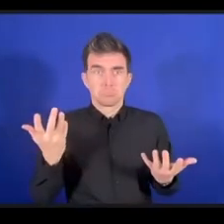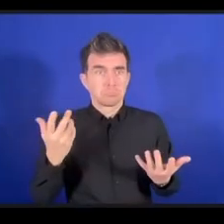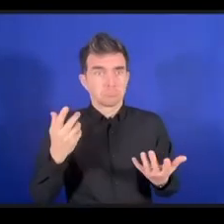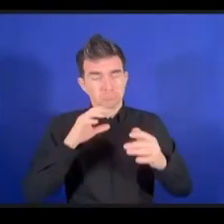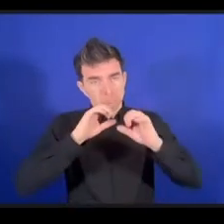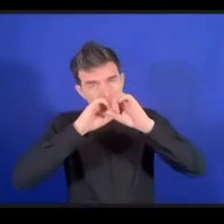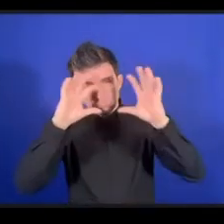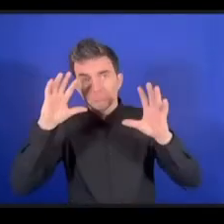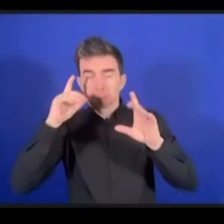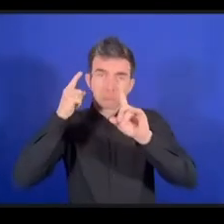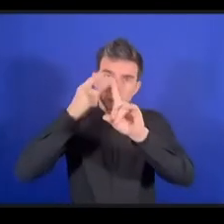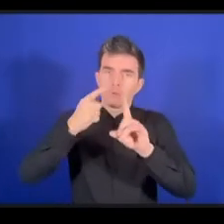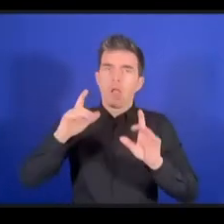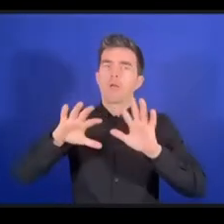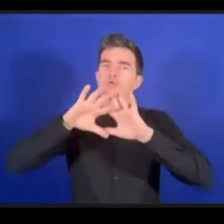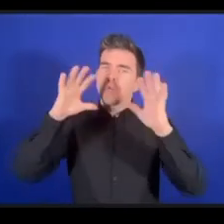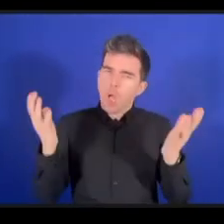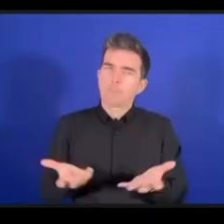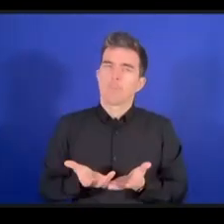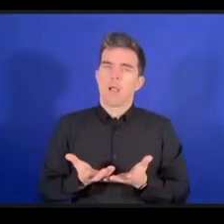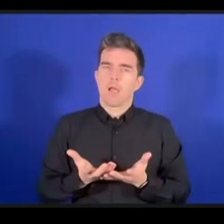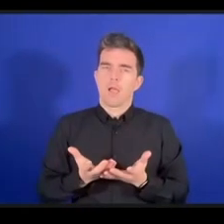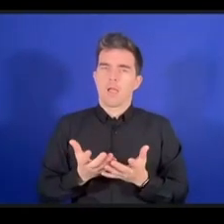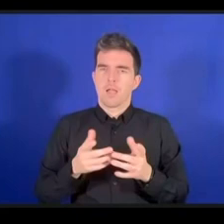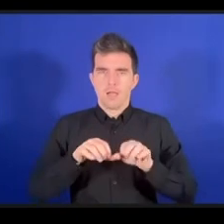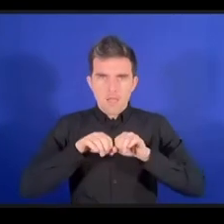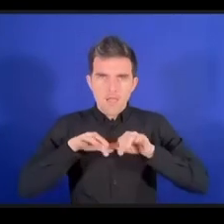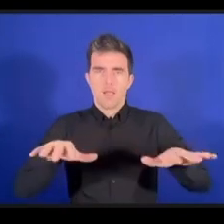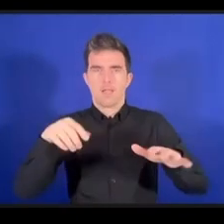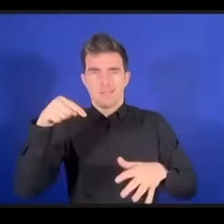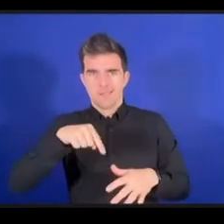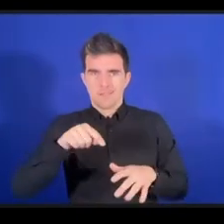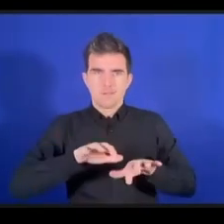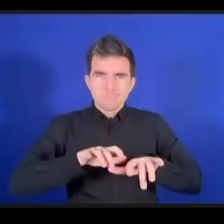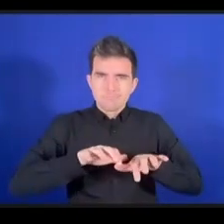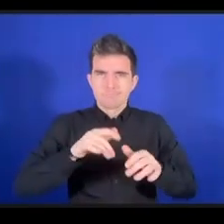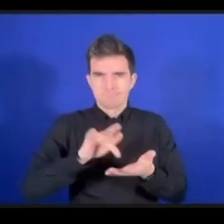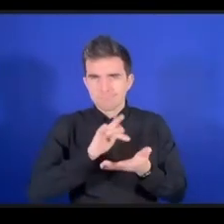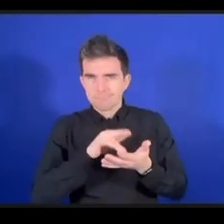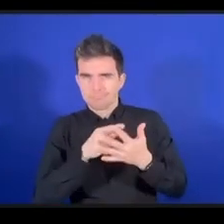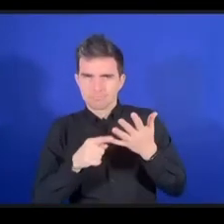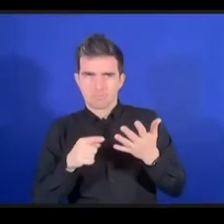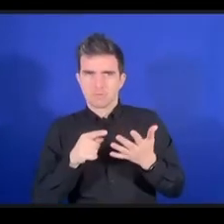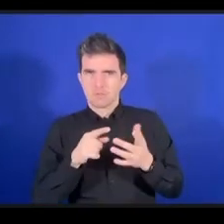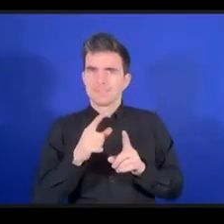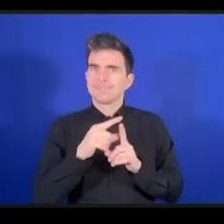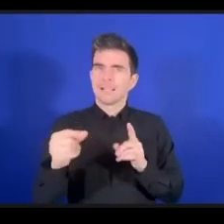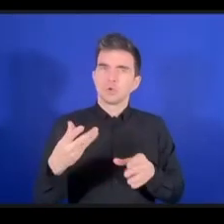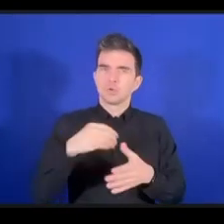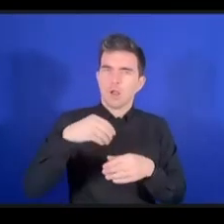全球数字这个契约它的关系？